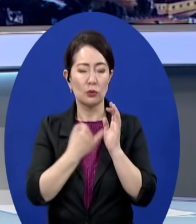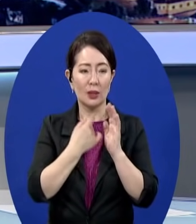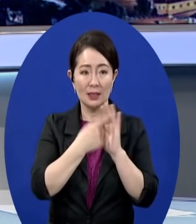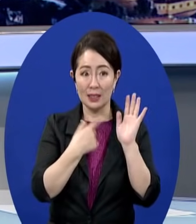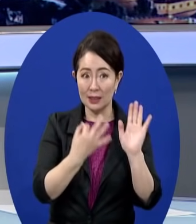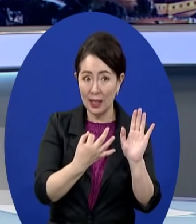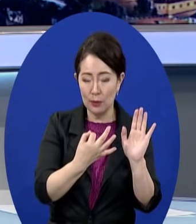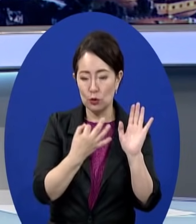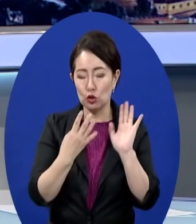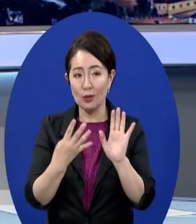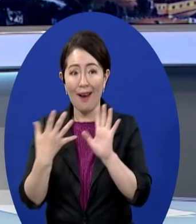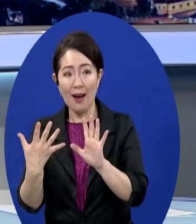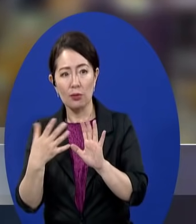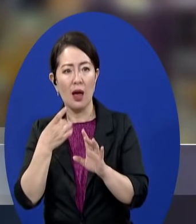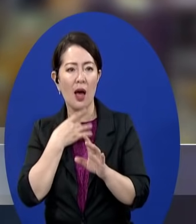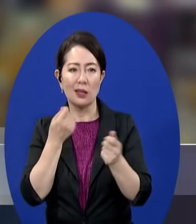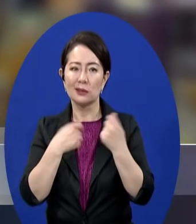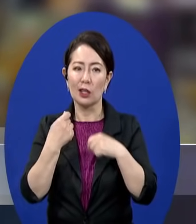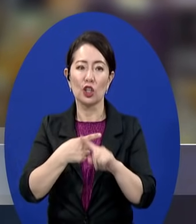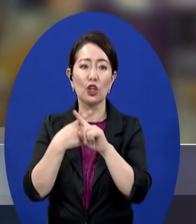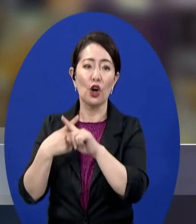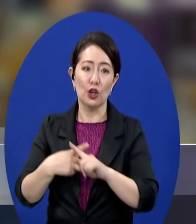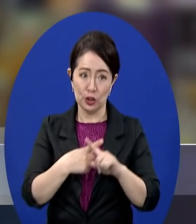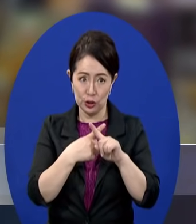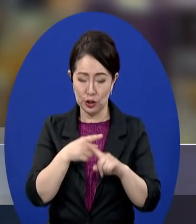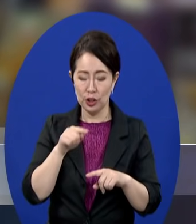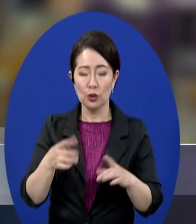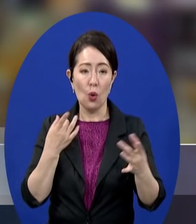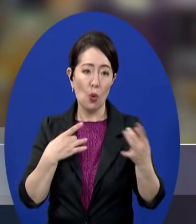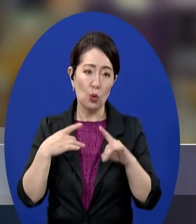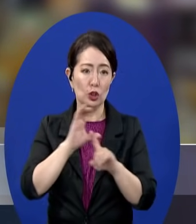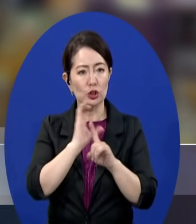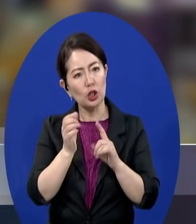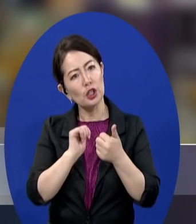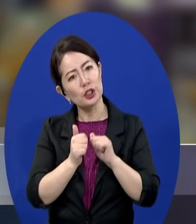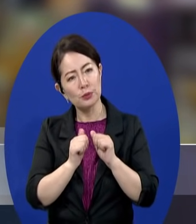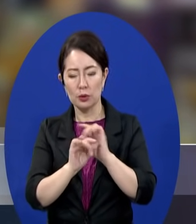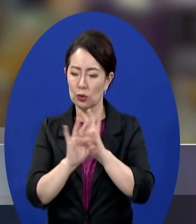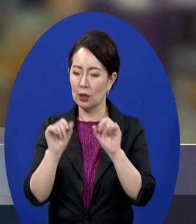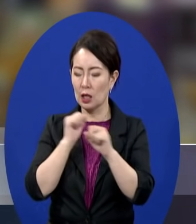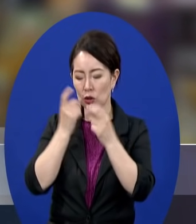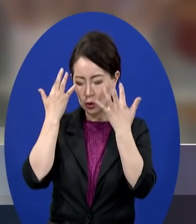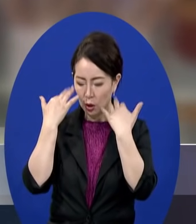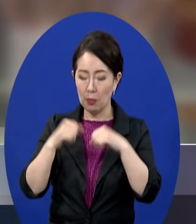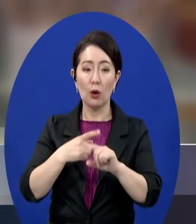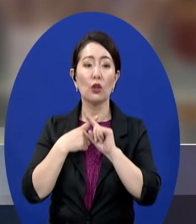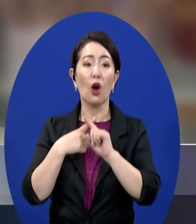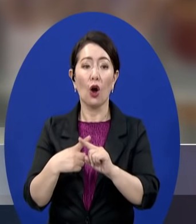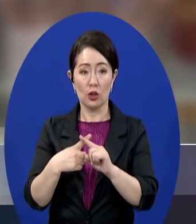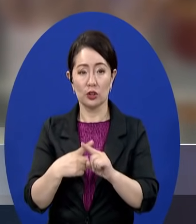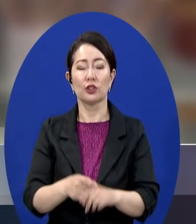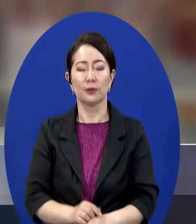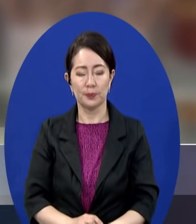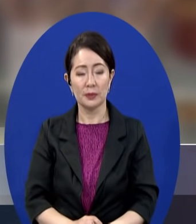арх согтруулахудаа худалдаж үйлчлэхийг хориглоод байна. Мөн энэ өдрүүдэд урлаг, соёл, спортын ямар нэгэн арга хэмжээ зохион байгуулахыг хориглох